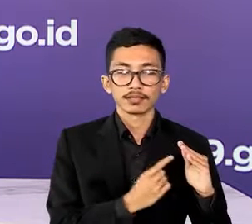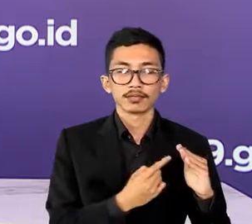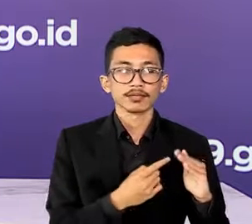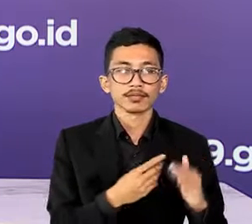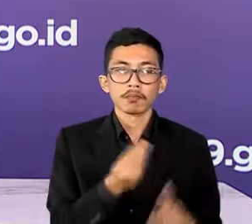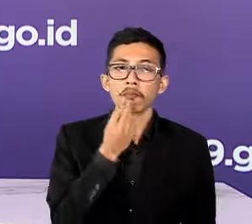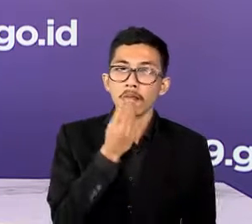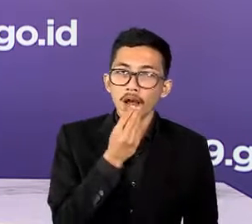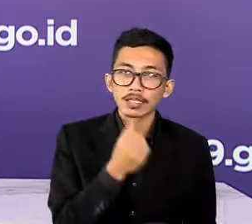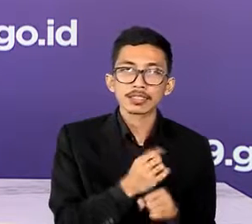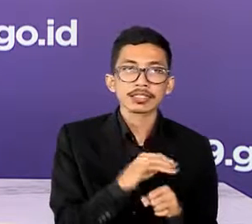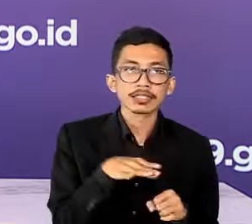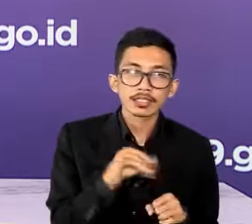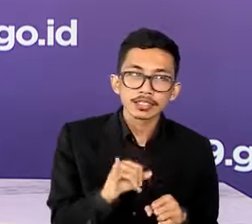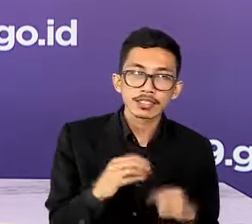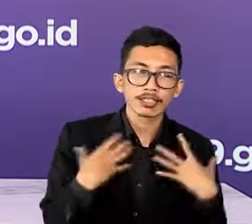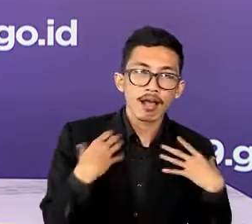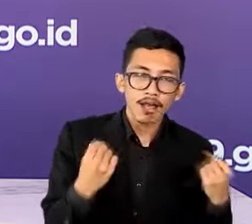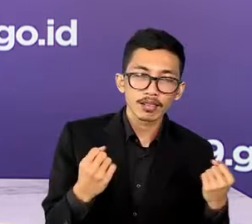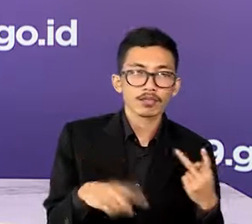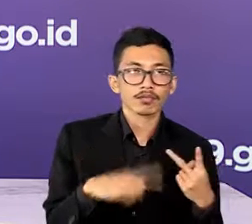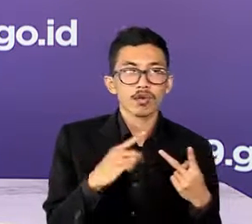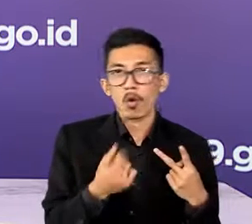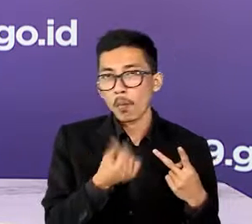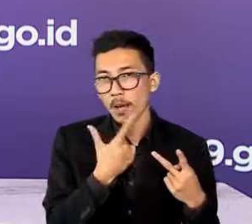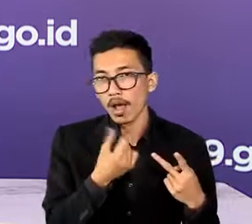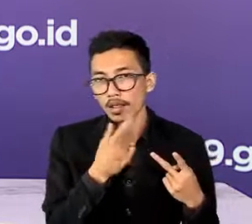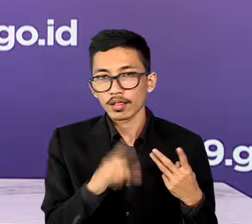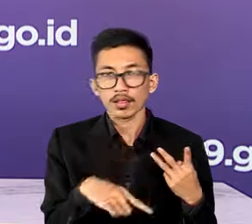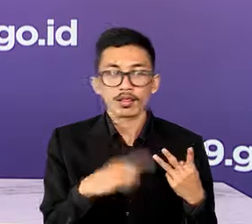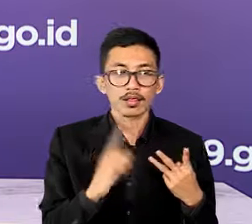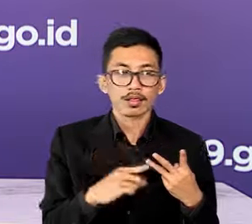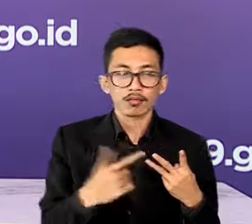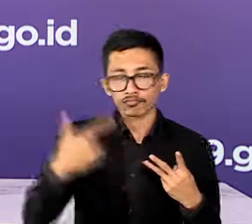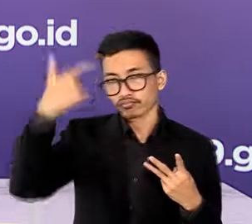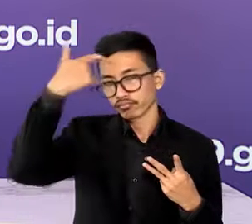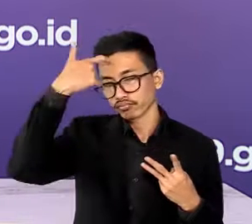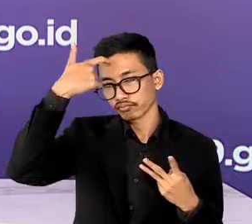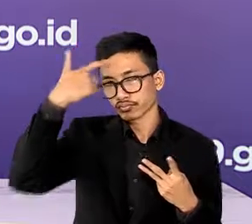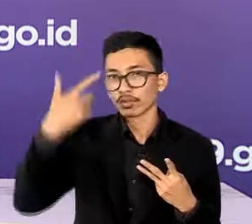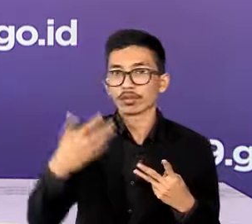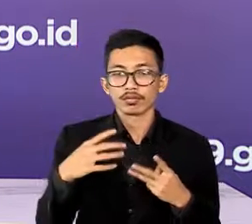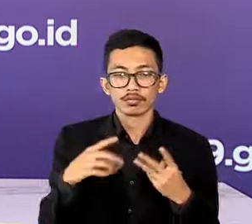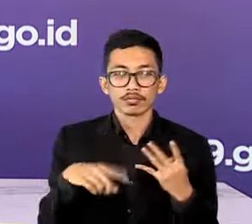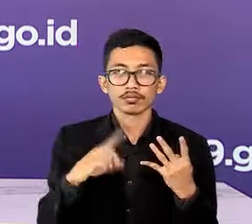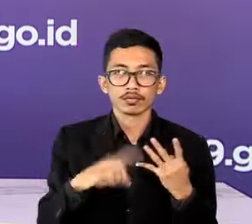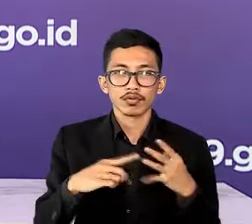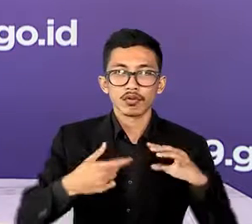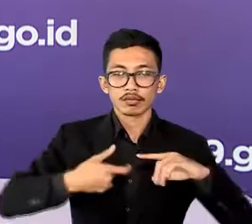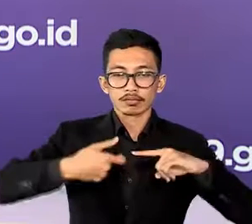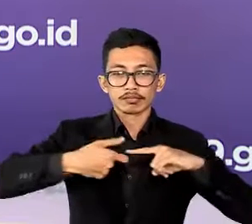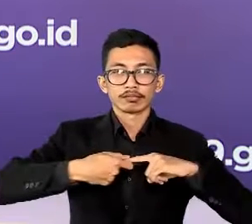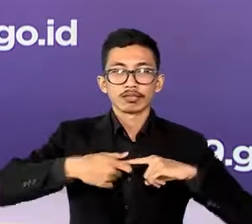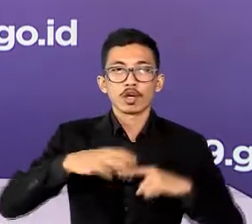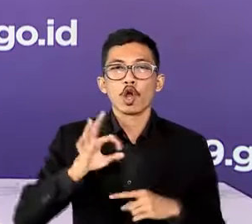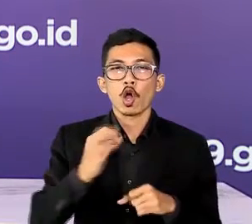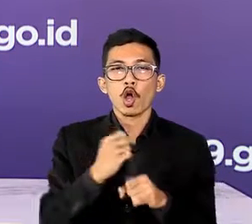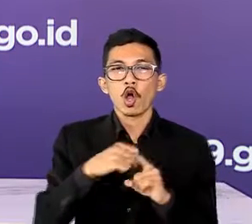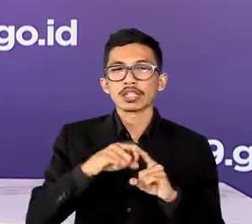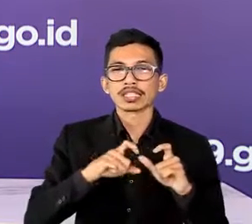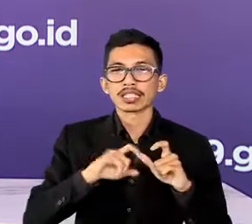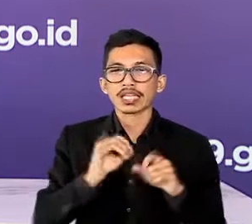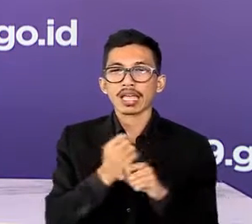makanan bergizi minum obat dan secara berkala mengecek temperatur dan saturasi oksigen dalam kesempatan ini